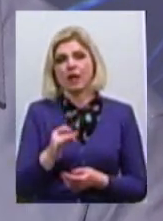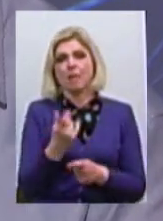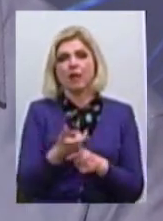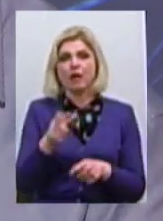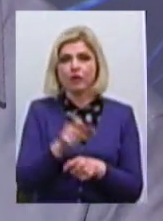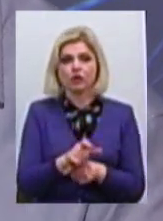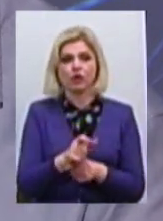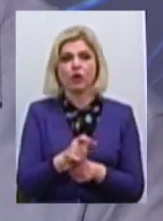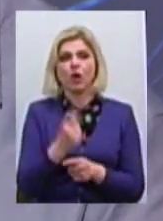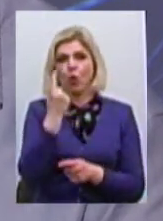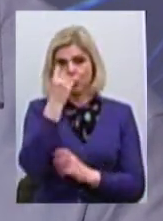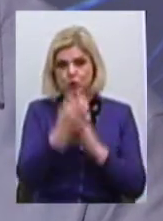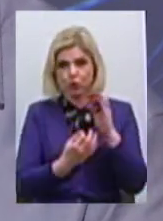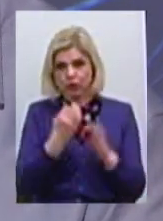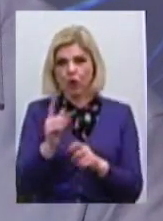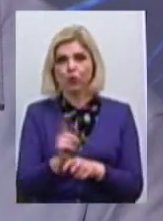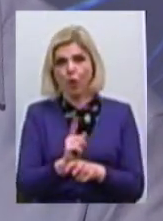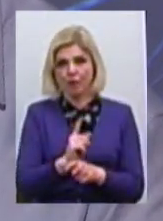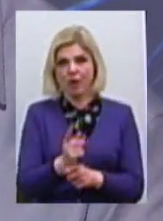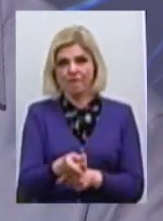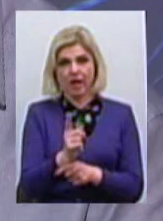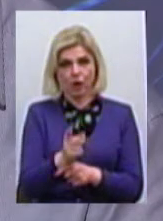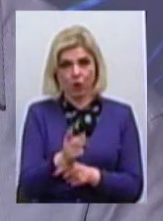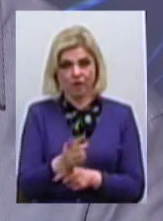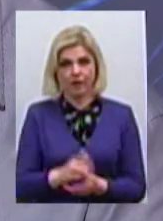перевищення добової норми вилову. У